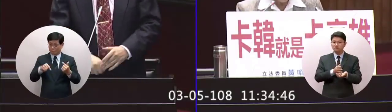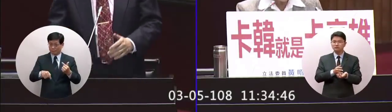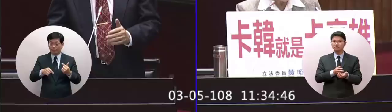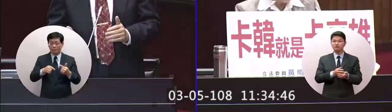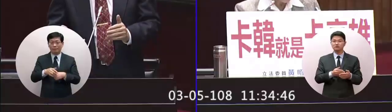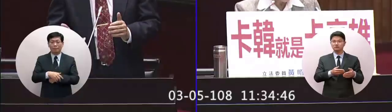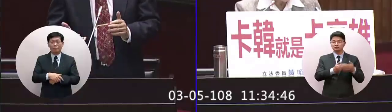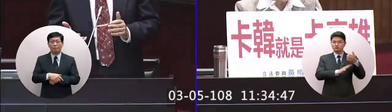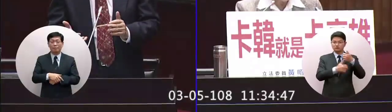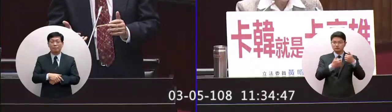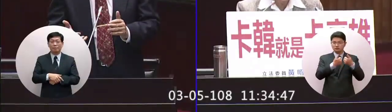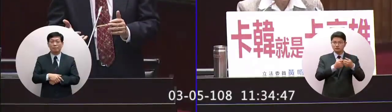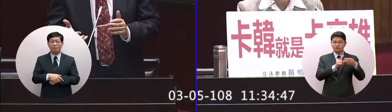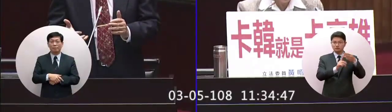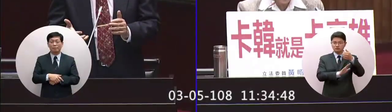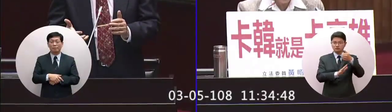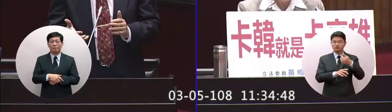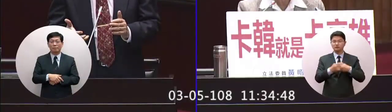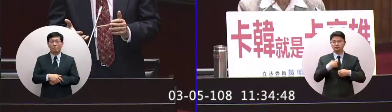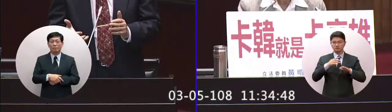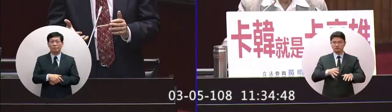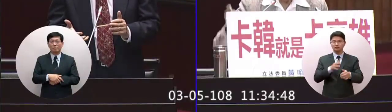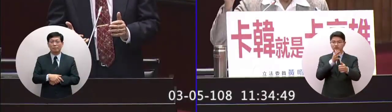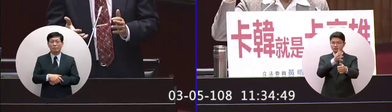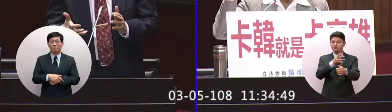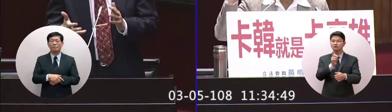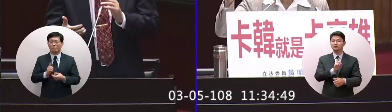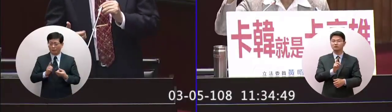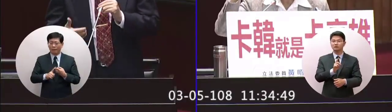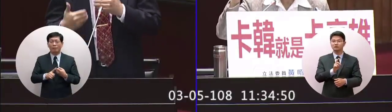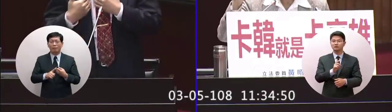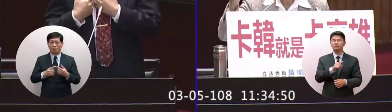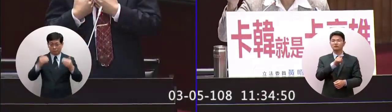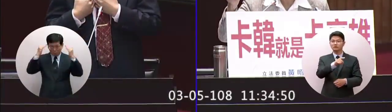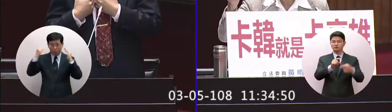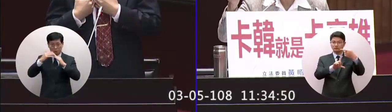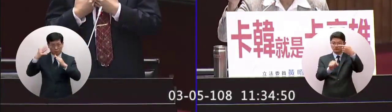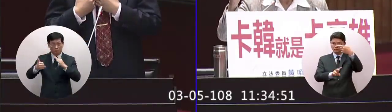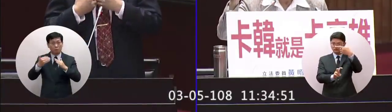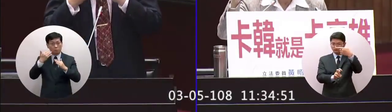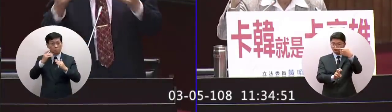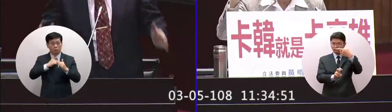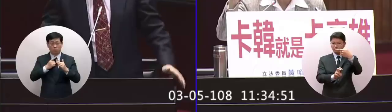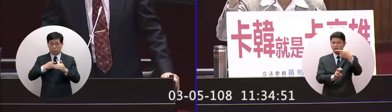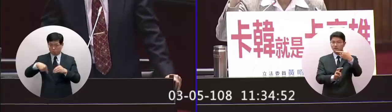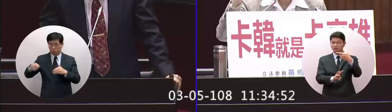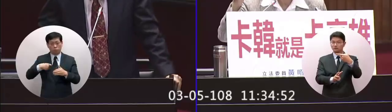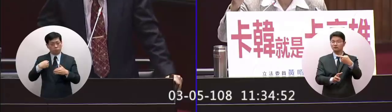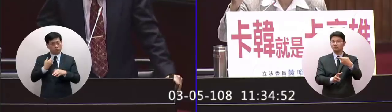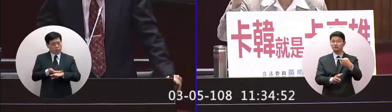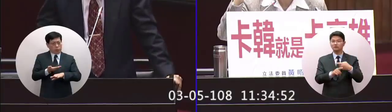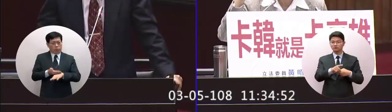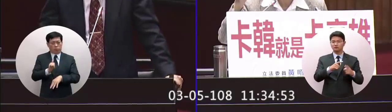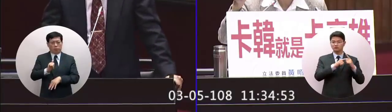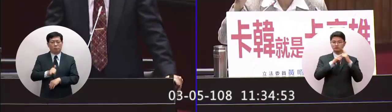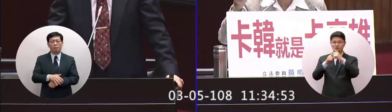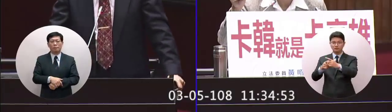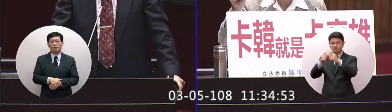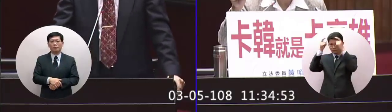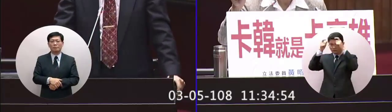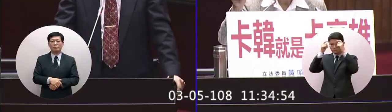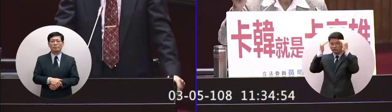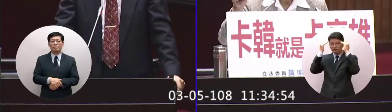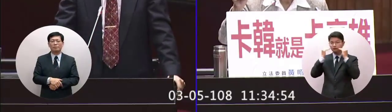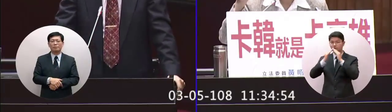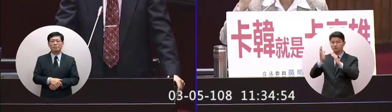会的主委，现在本席要讲的就是。 对， 所以韩市长说请我放心，我们也说非常放心。高雄跟韩市